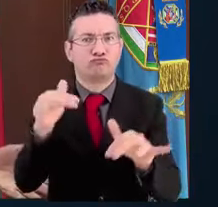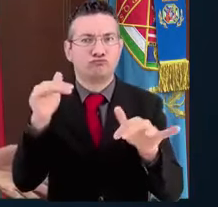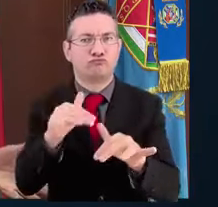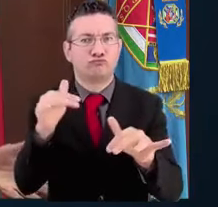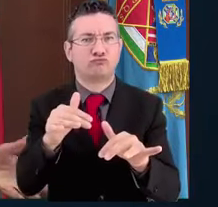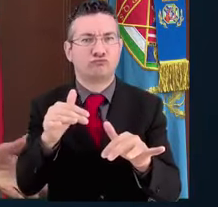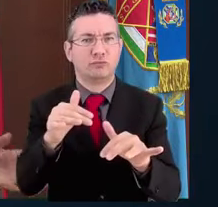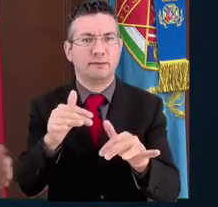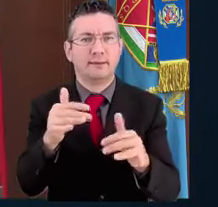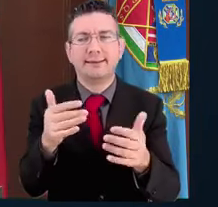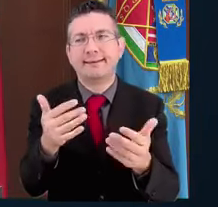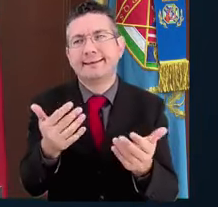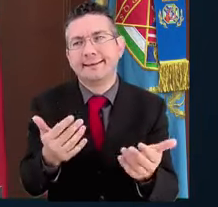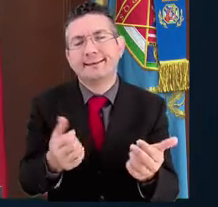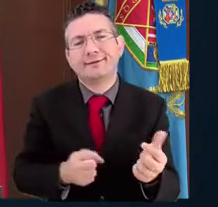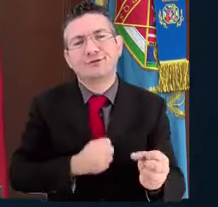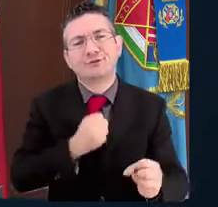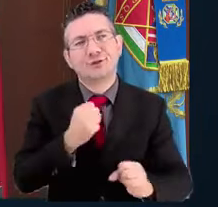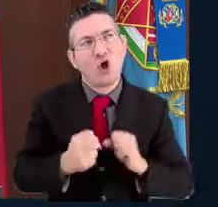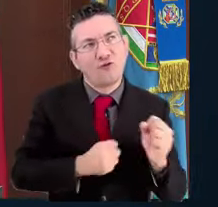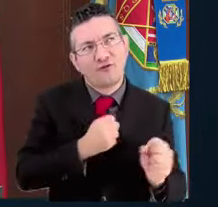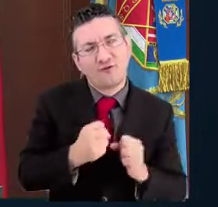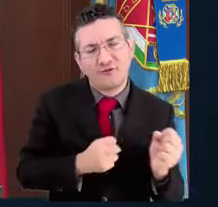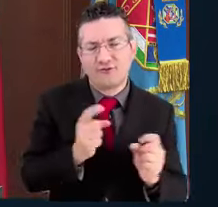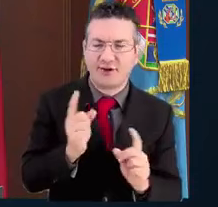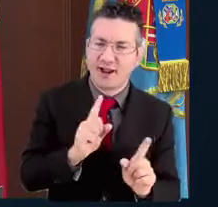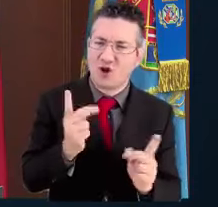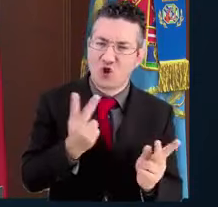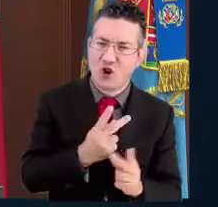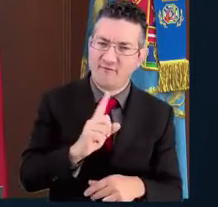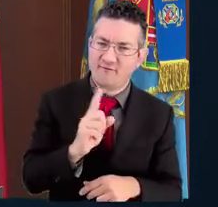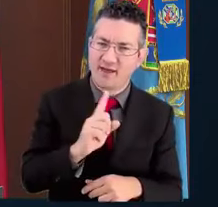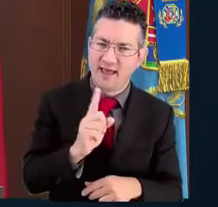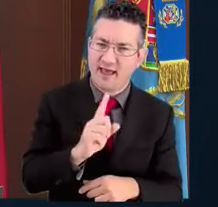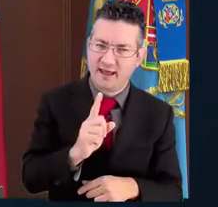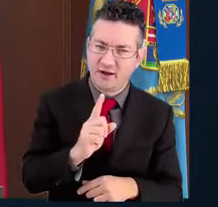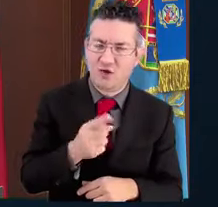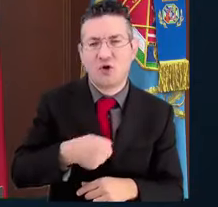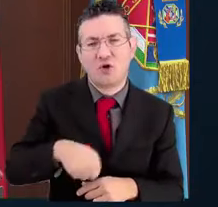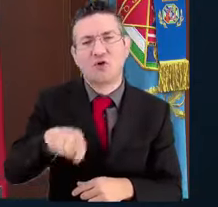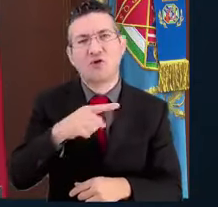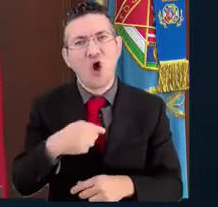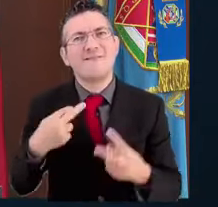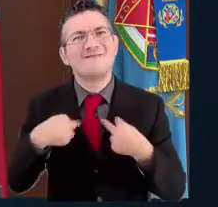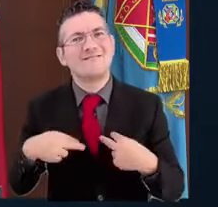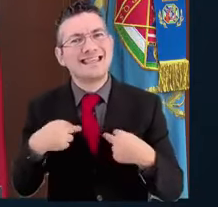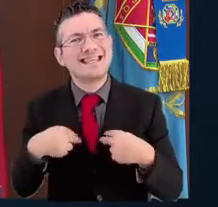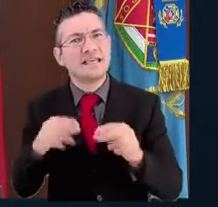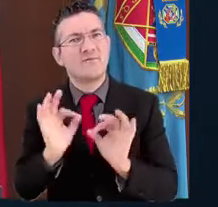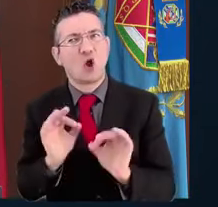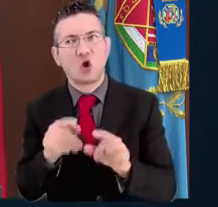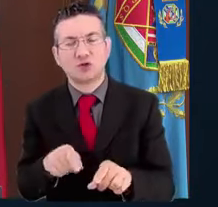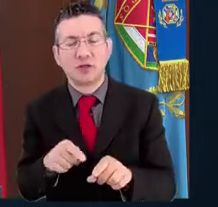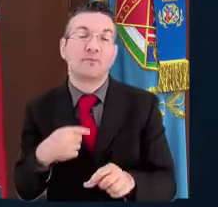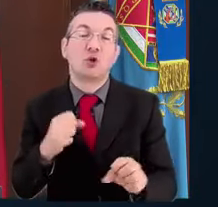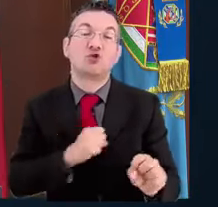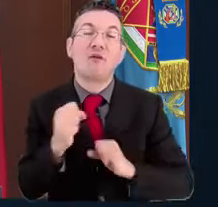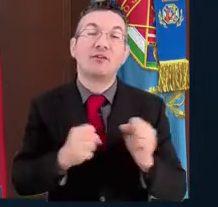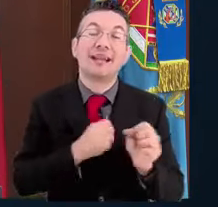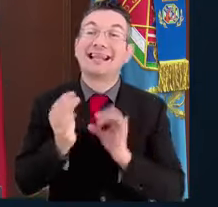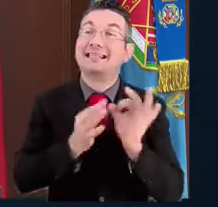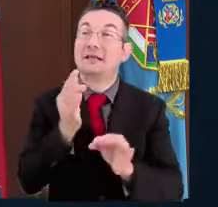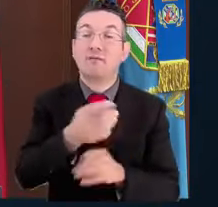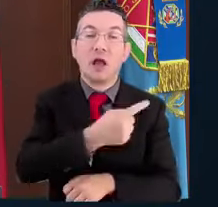vediamo soffrire una cosa significa non potersi permettere di gareggiare